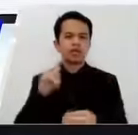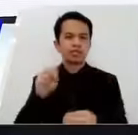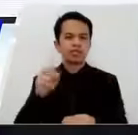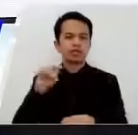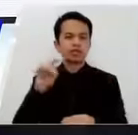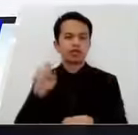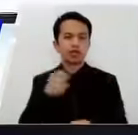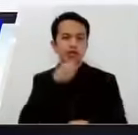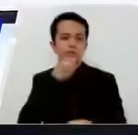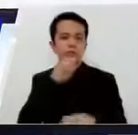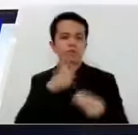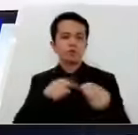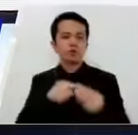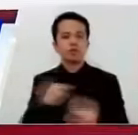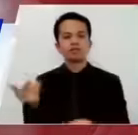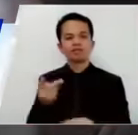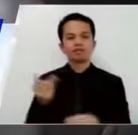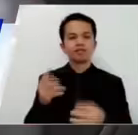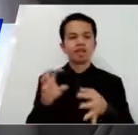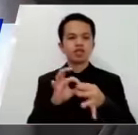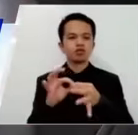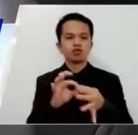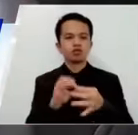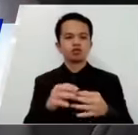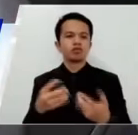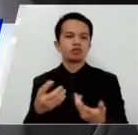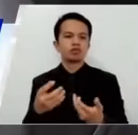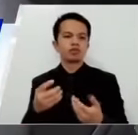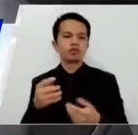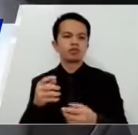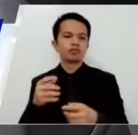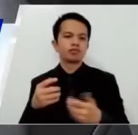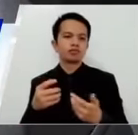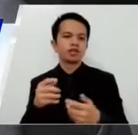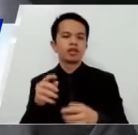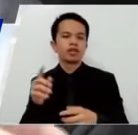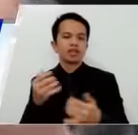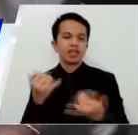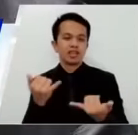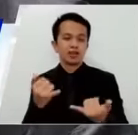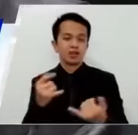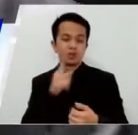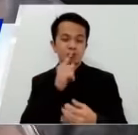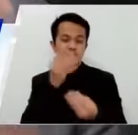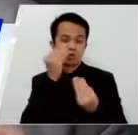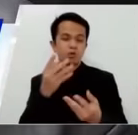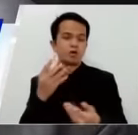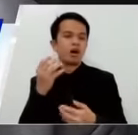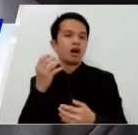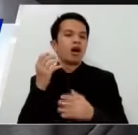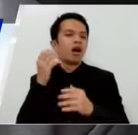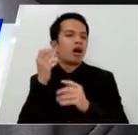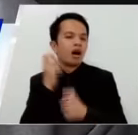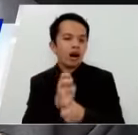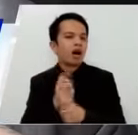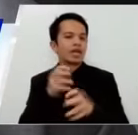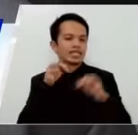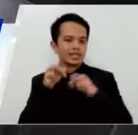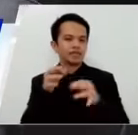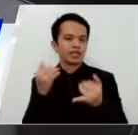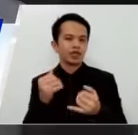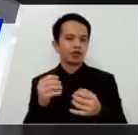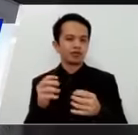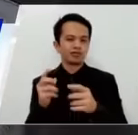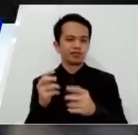sa kanilang relationship status. It's so hard to explain what we have, pero best